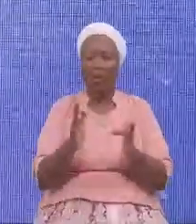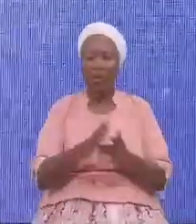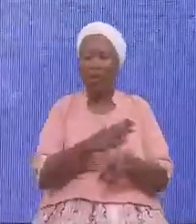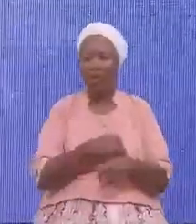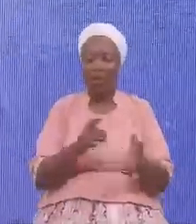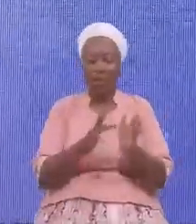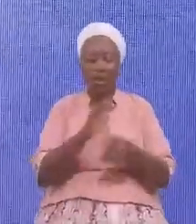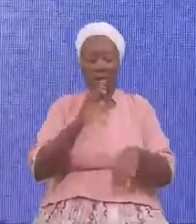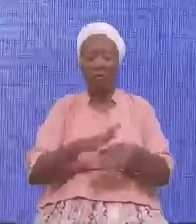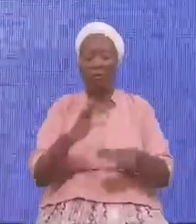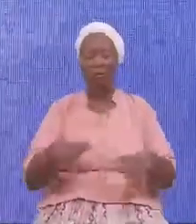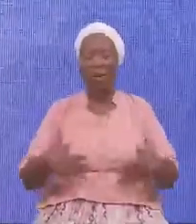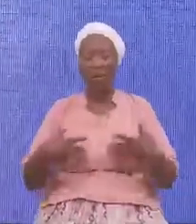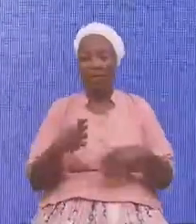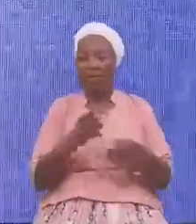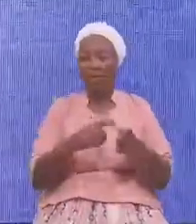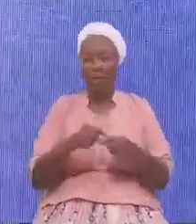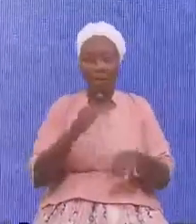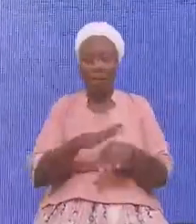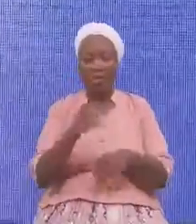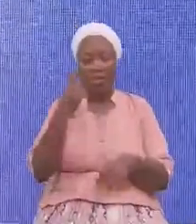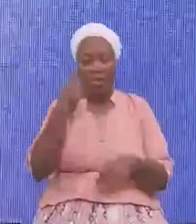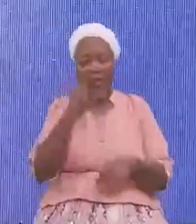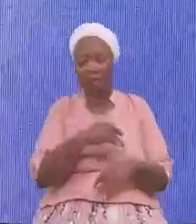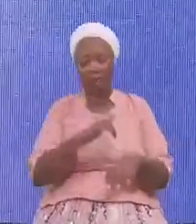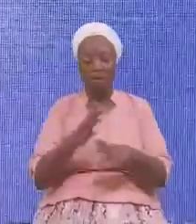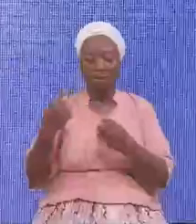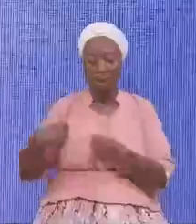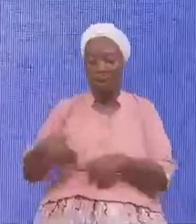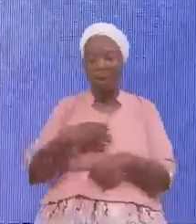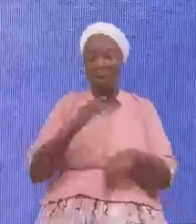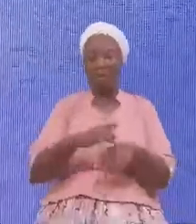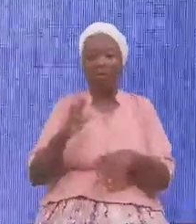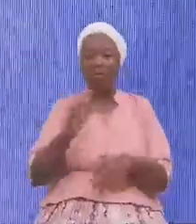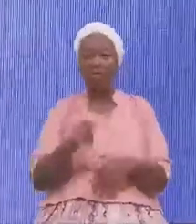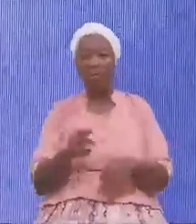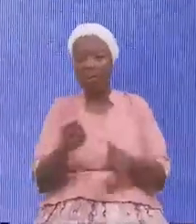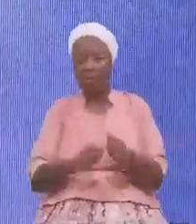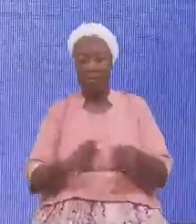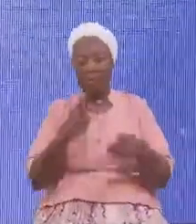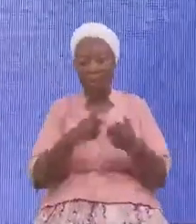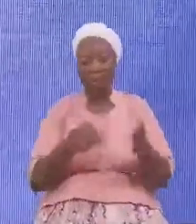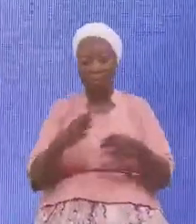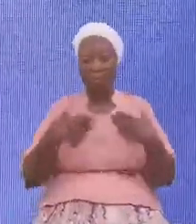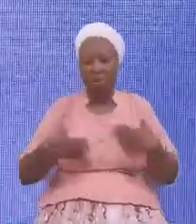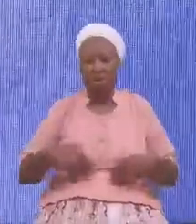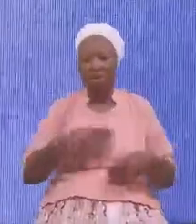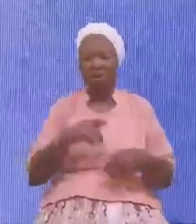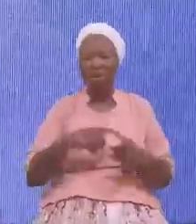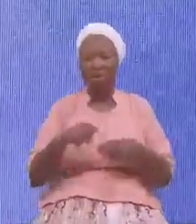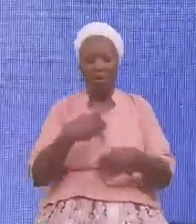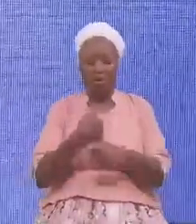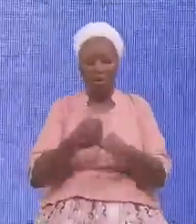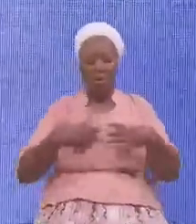vie, et il touche ton cœur, et il touche tes yeux, tu es guéri tout d'un